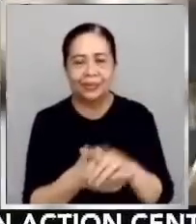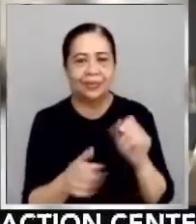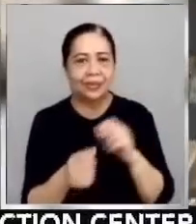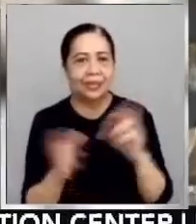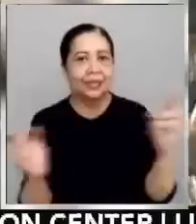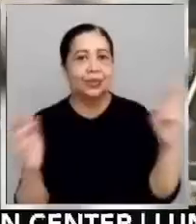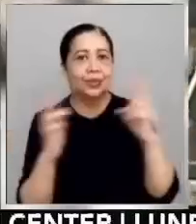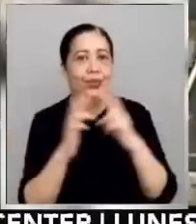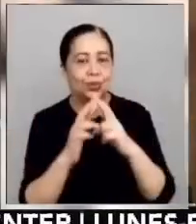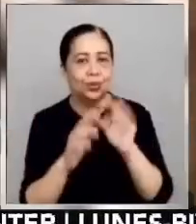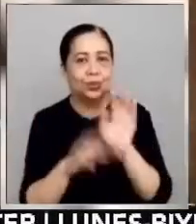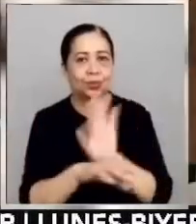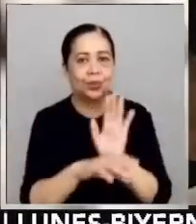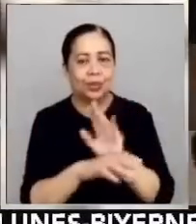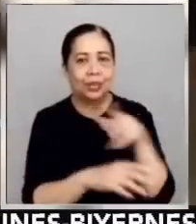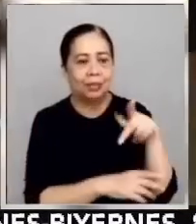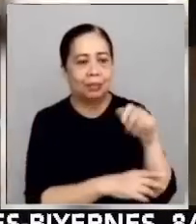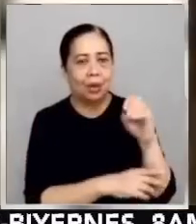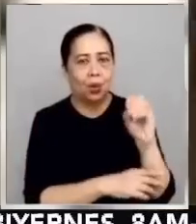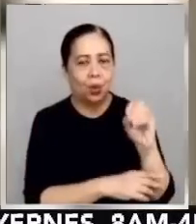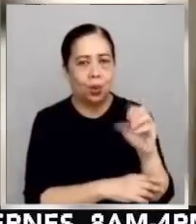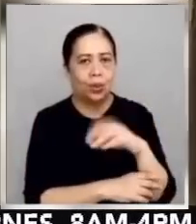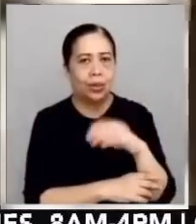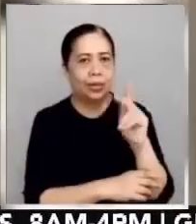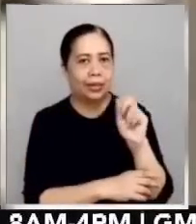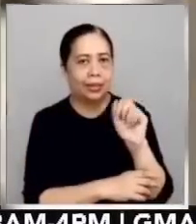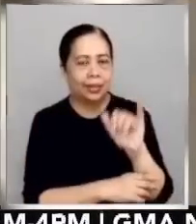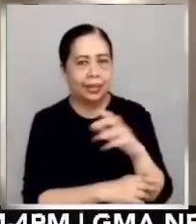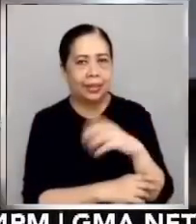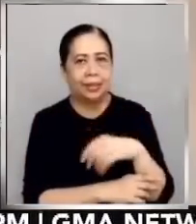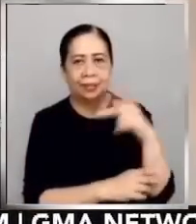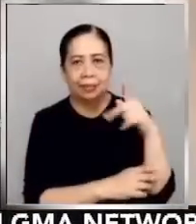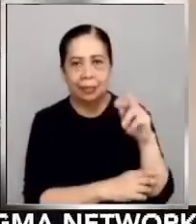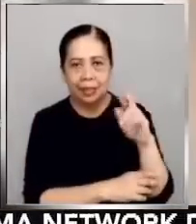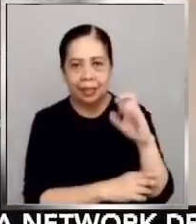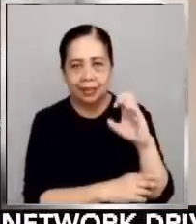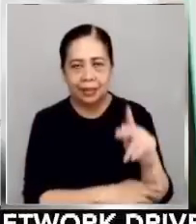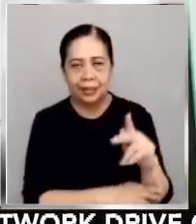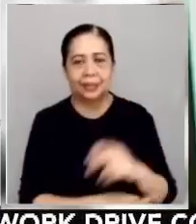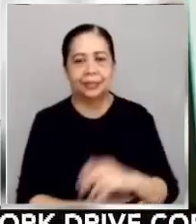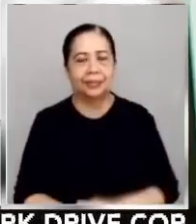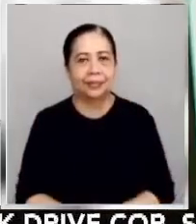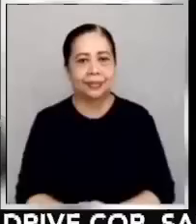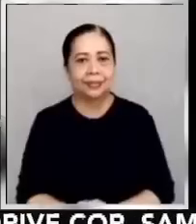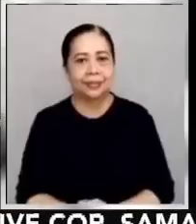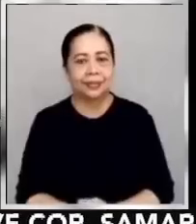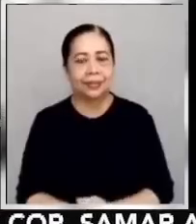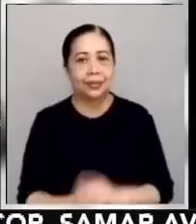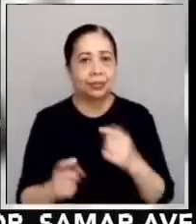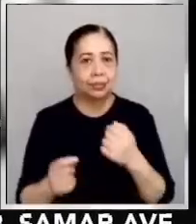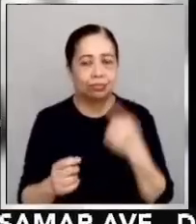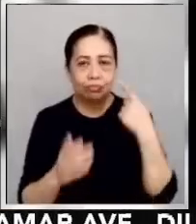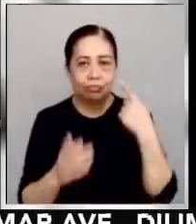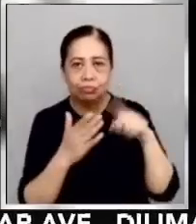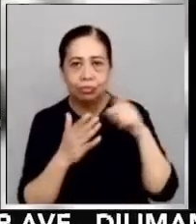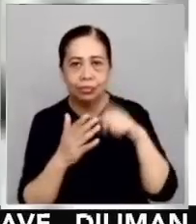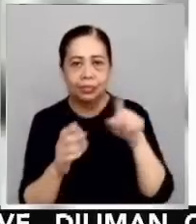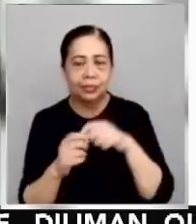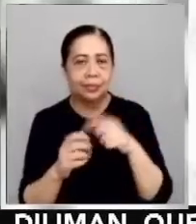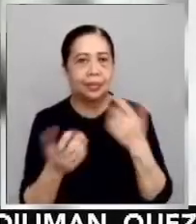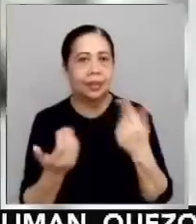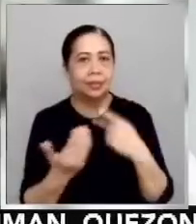ni na Paolo Contis, Kay Abad at Patrick Garcia. Sa look test pa lang ng mga upcoming